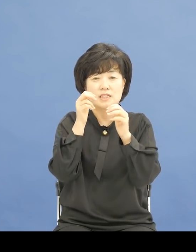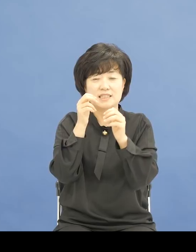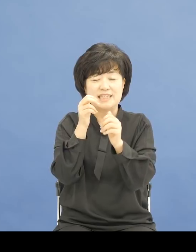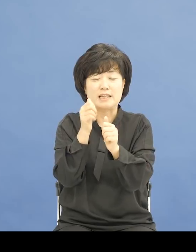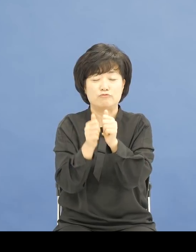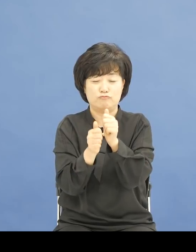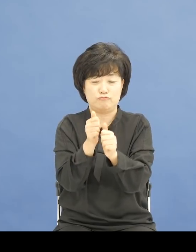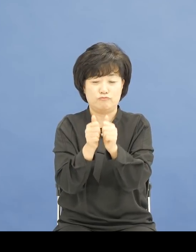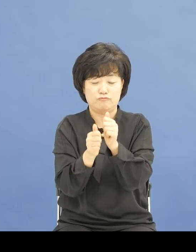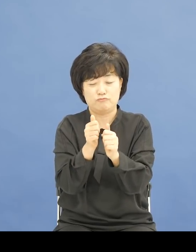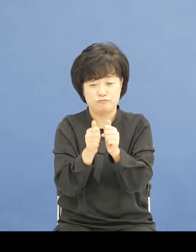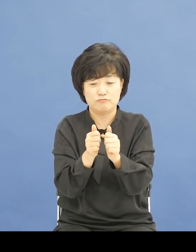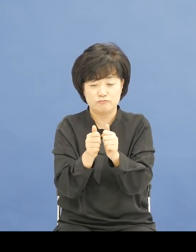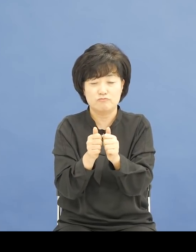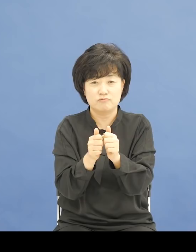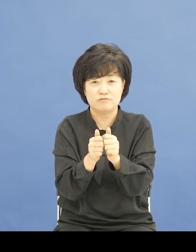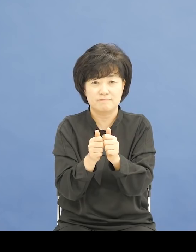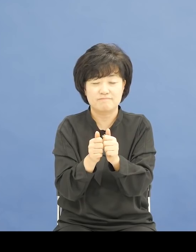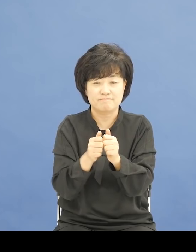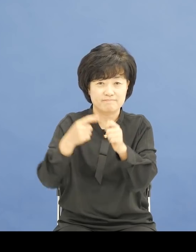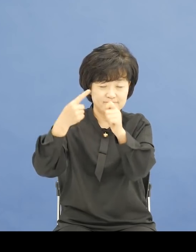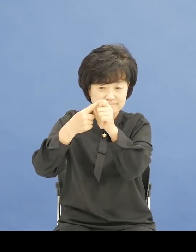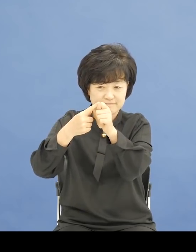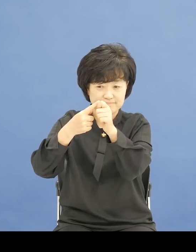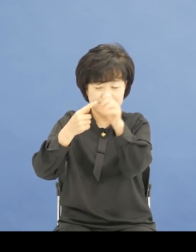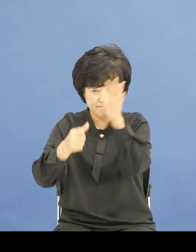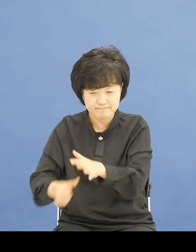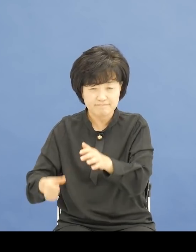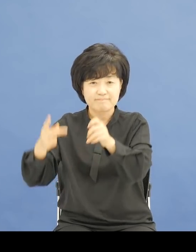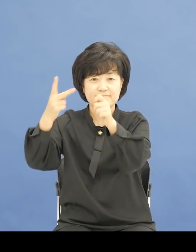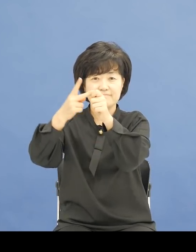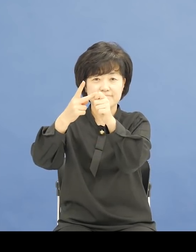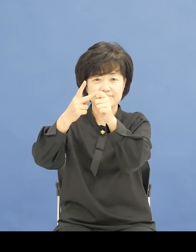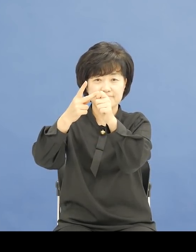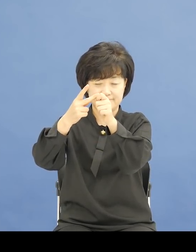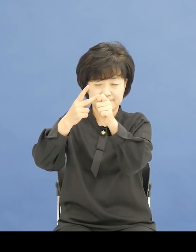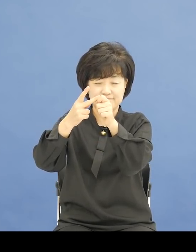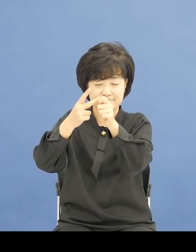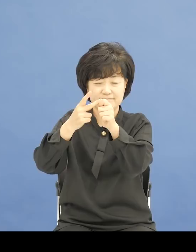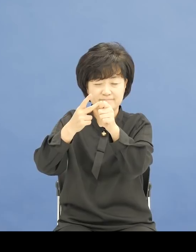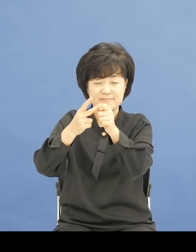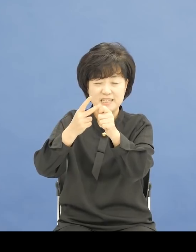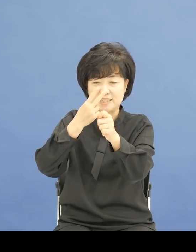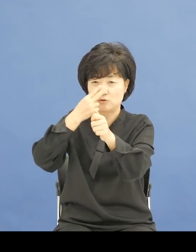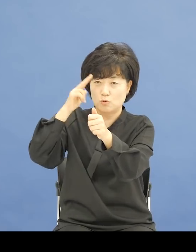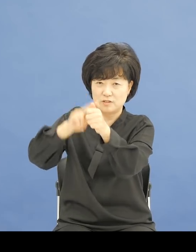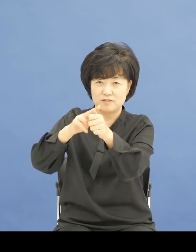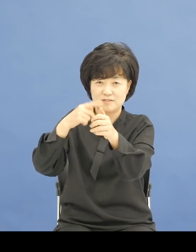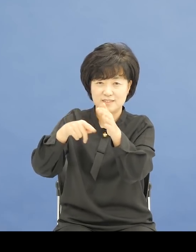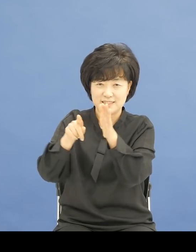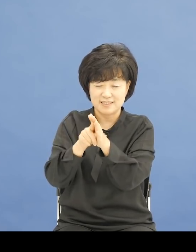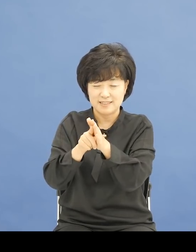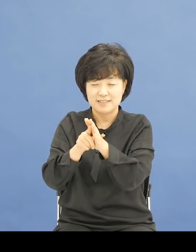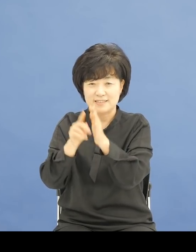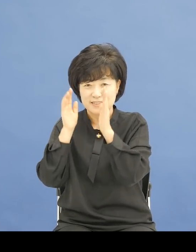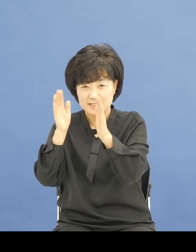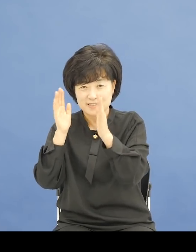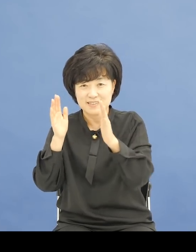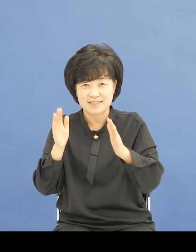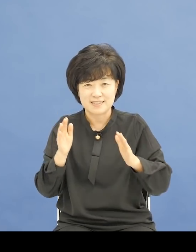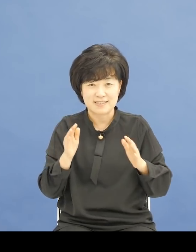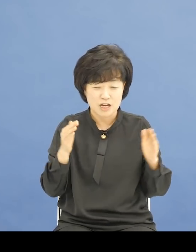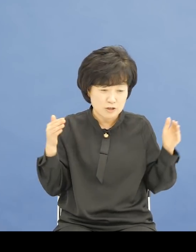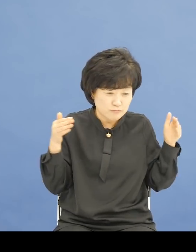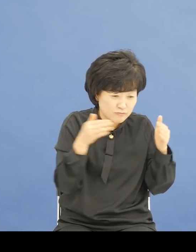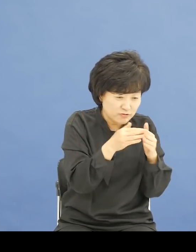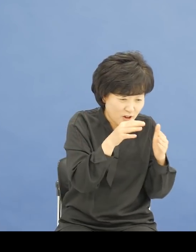도전했는데 또 떨어져서 또 삼수까지 했거든요. 네, 그런데 네. 그 과정 속에서 매일 카페 같은 곳에 가서 구석에 딱 가가지고